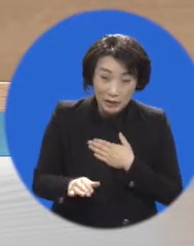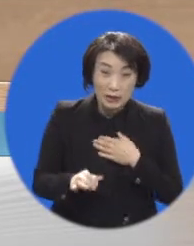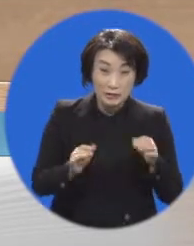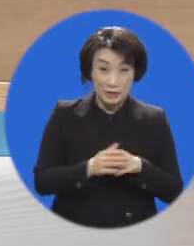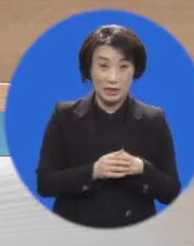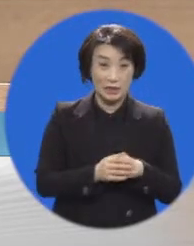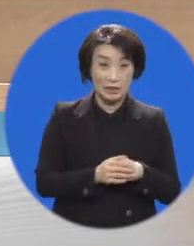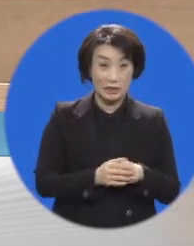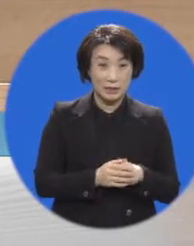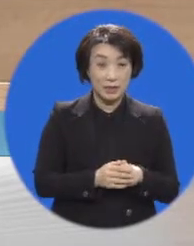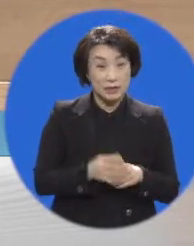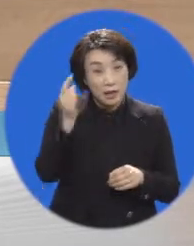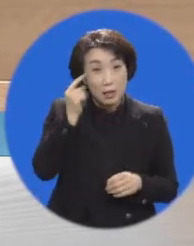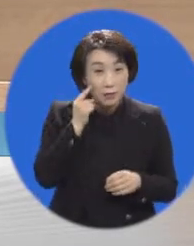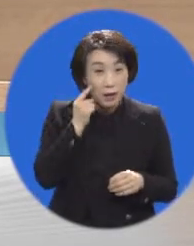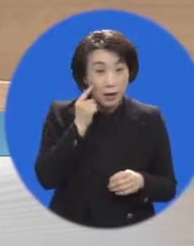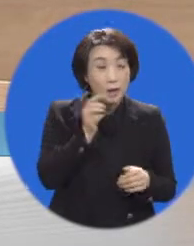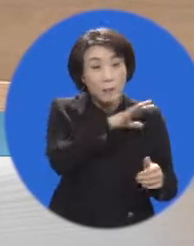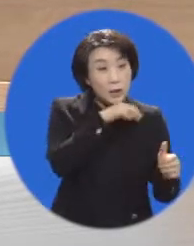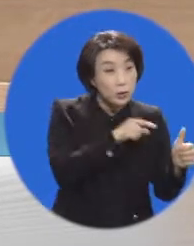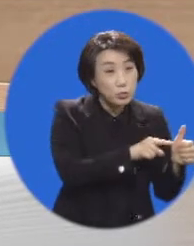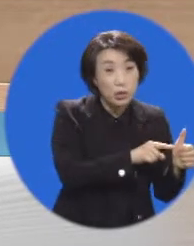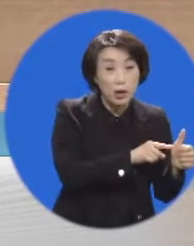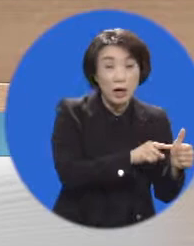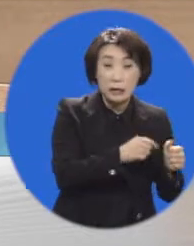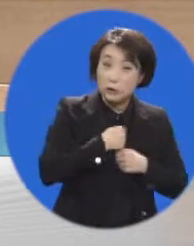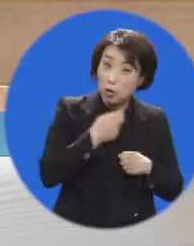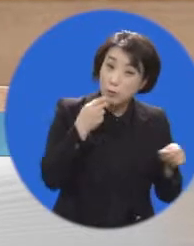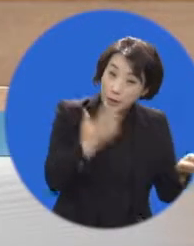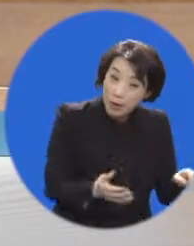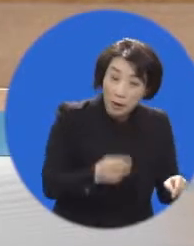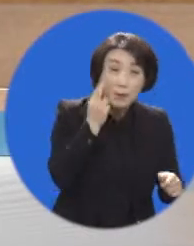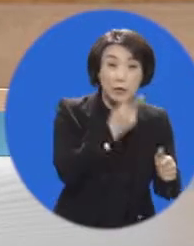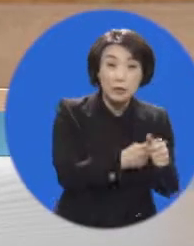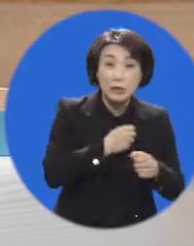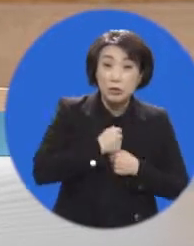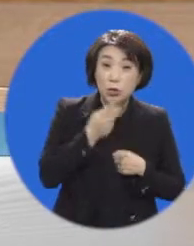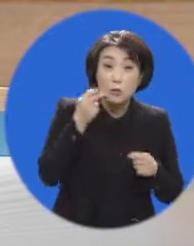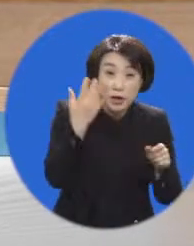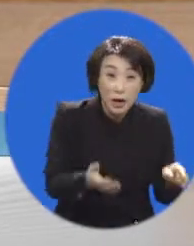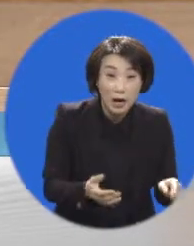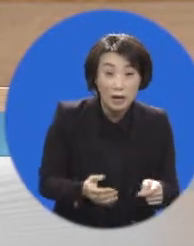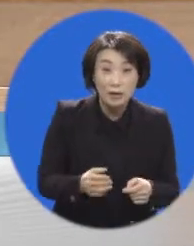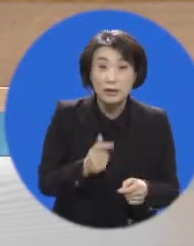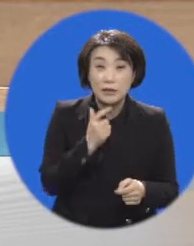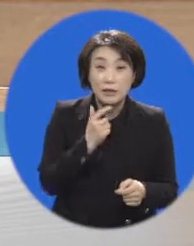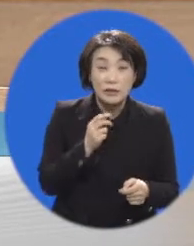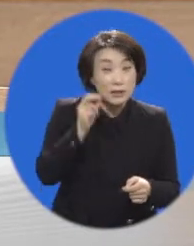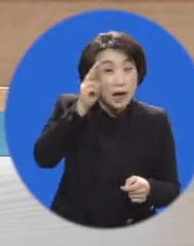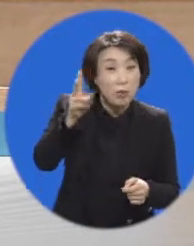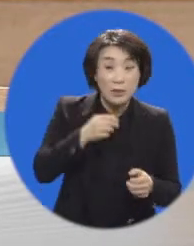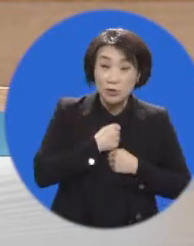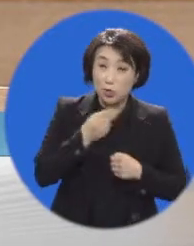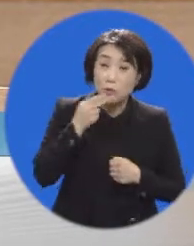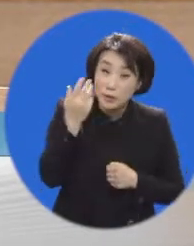베드로가 안 지켰습니까? 바울이 안 지켰습니까? 야고보가 안